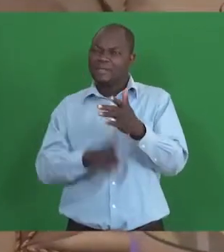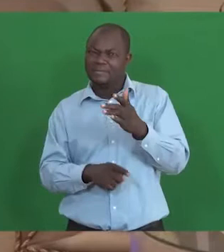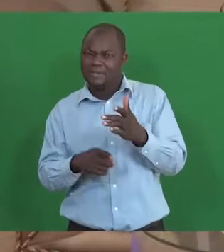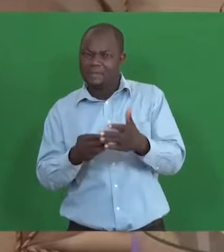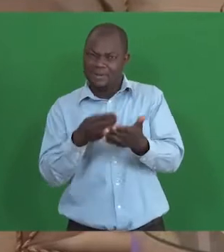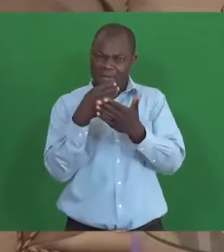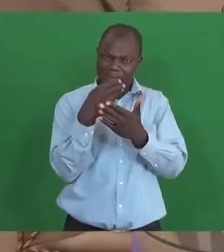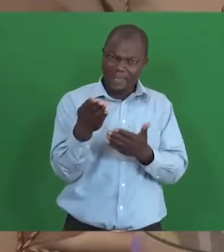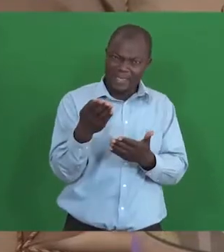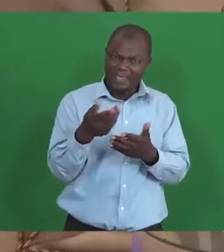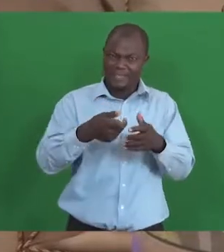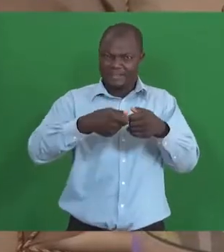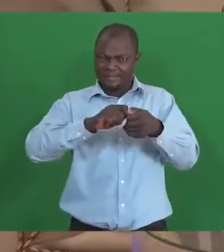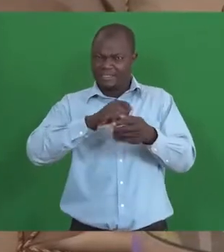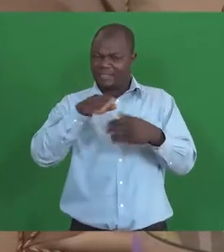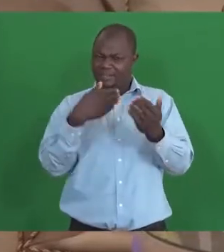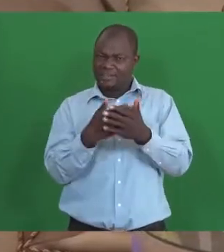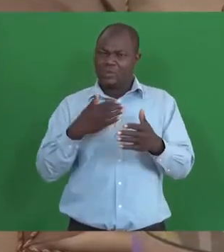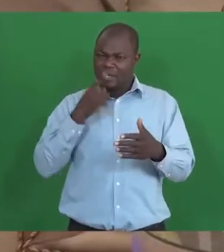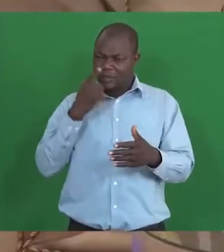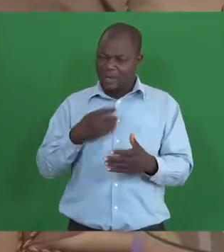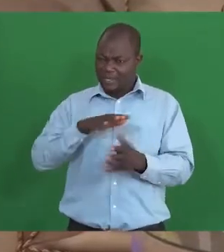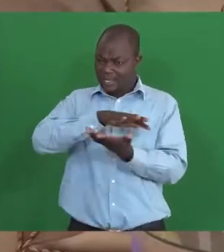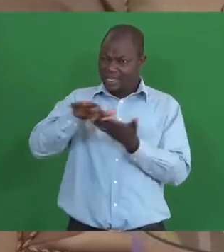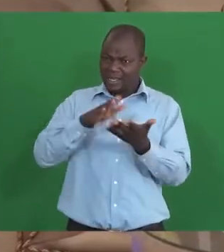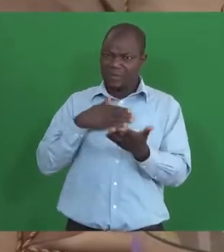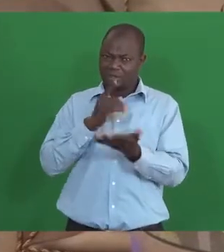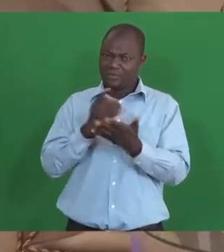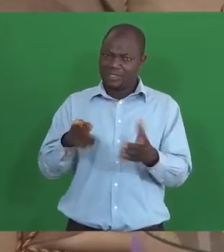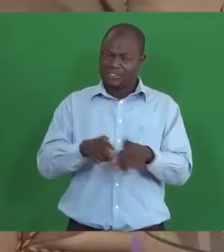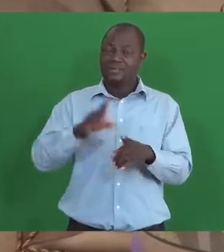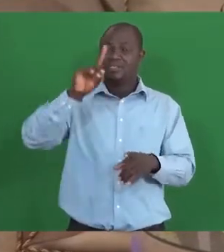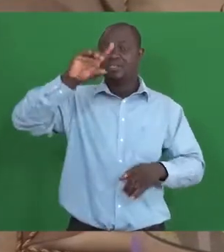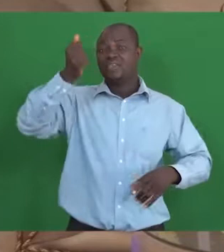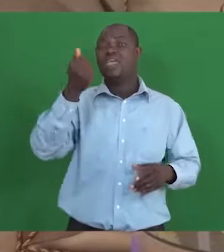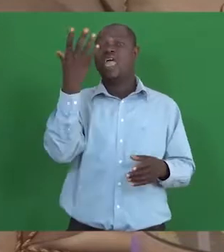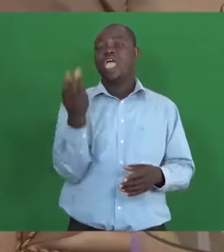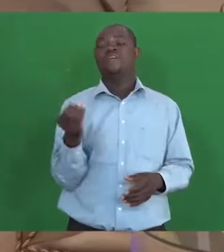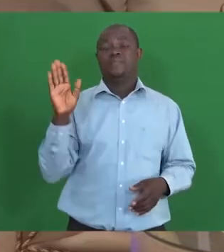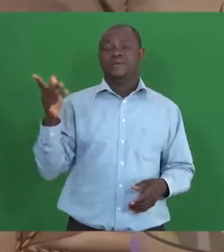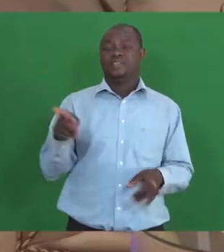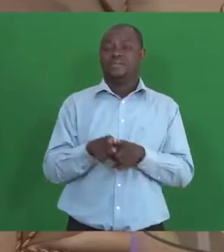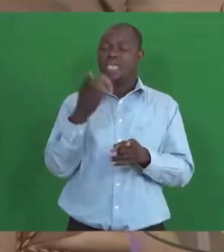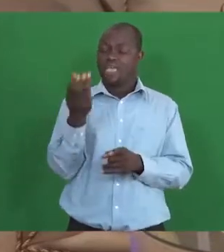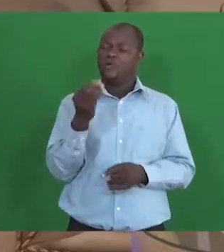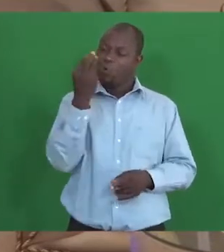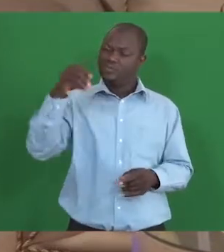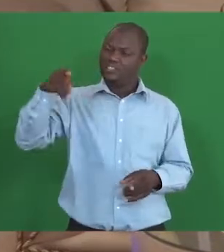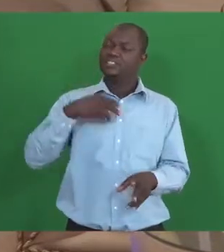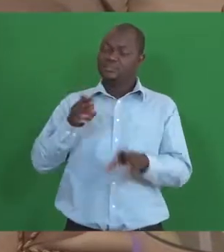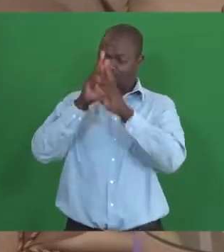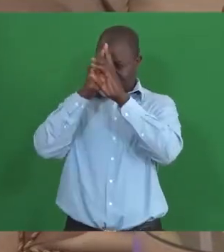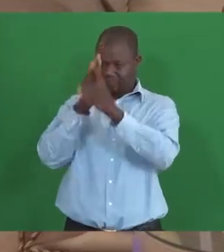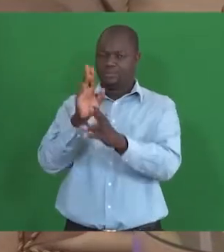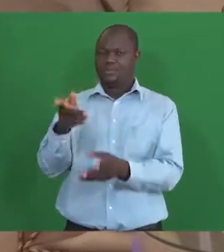zvazvechi zvinotongwa kumatunhu takuya kwavari. Diye wedu waripana ndidi, vane ofisi yavo inotore megedzeka chaizo,